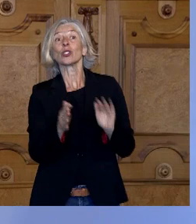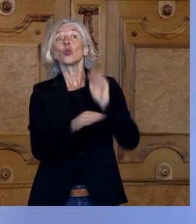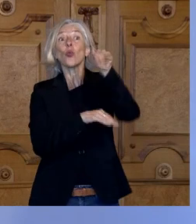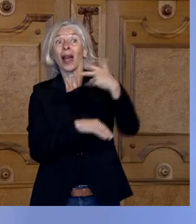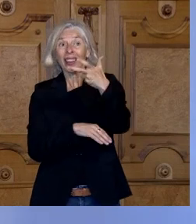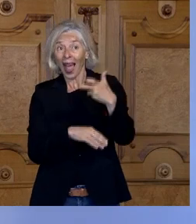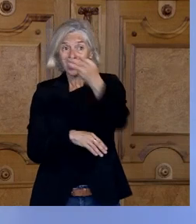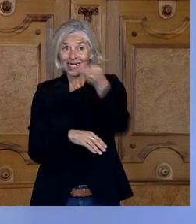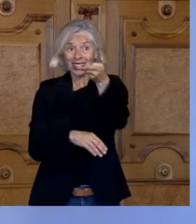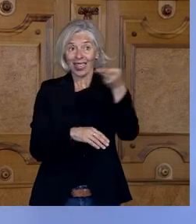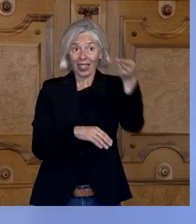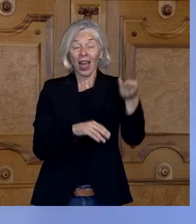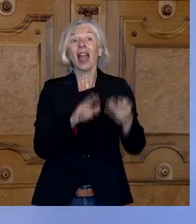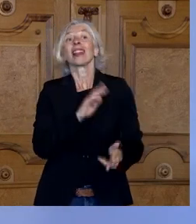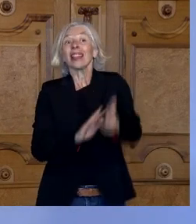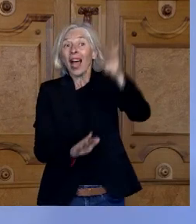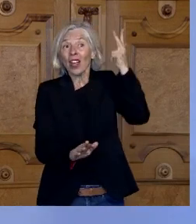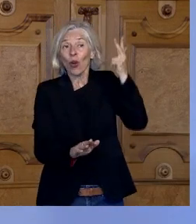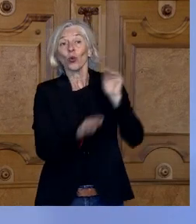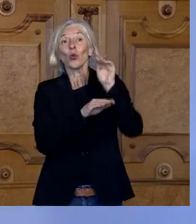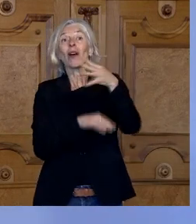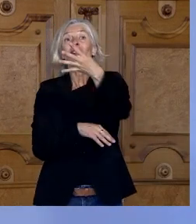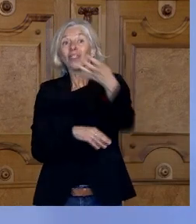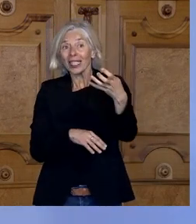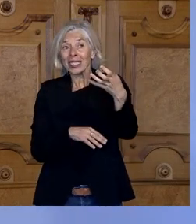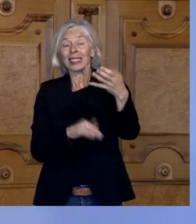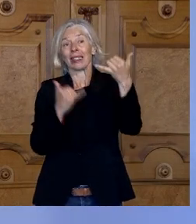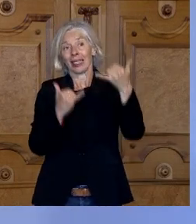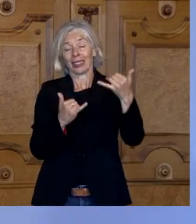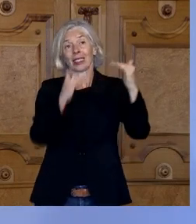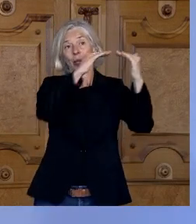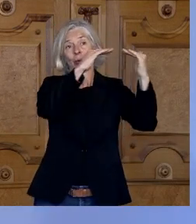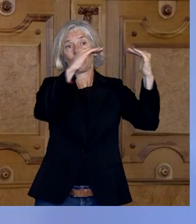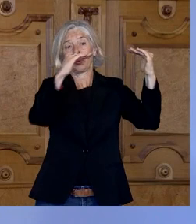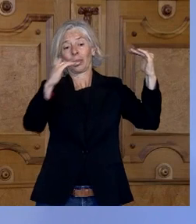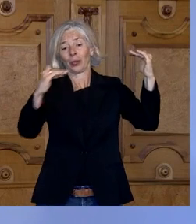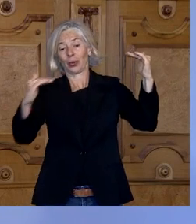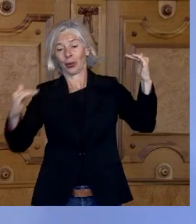noch über 40 Covid-Patientinnen und Patienten im